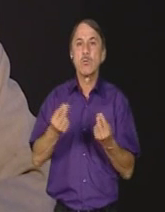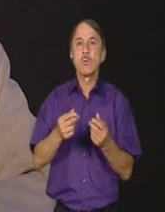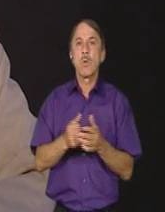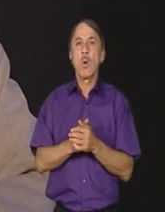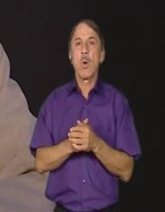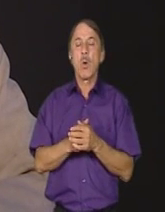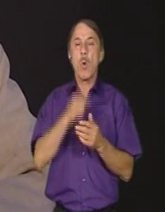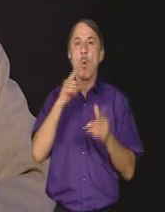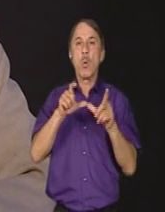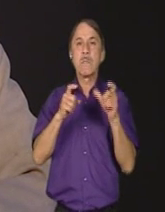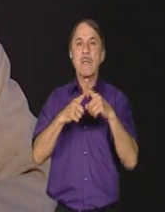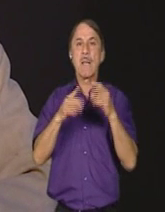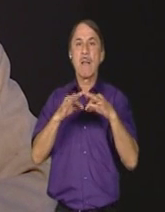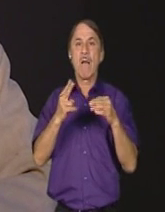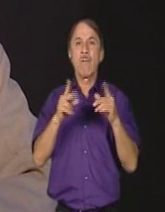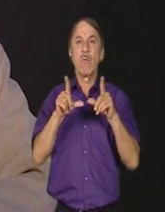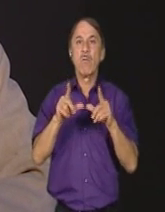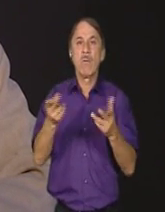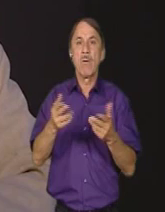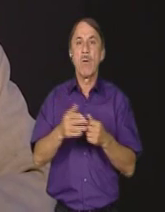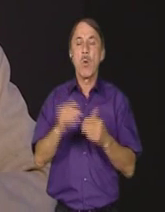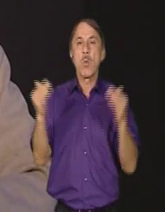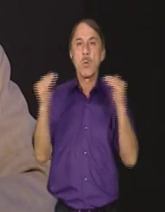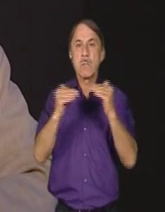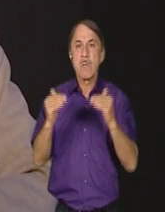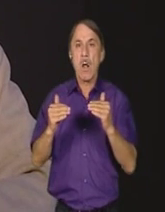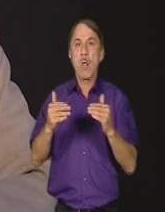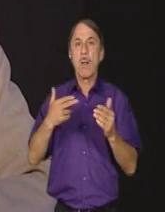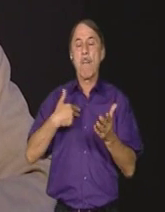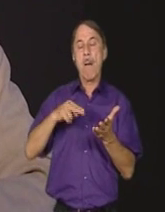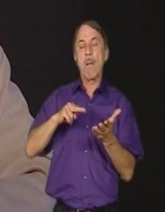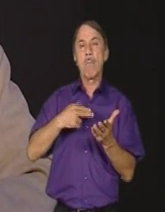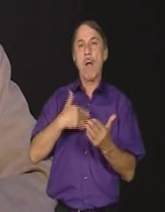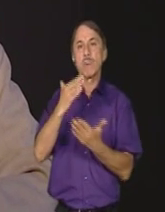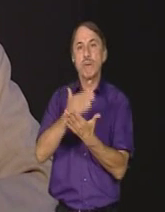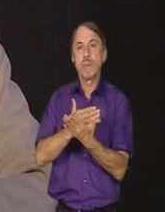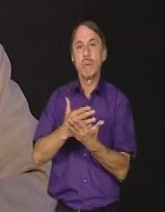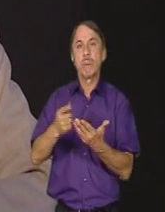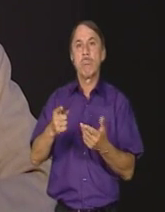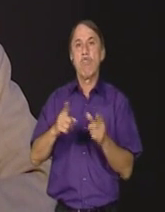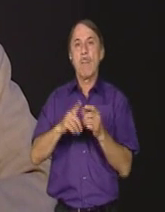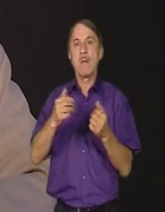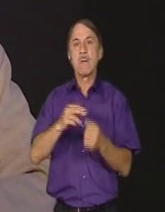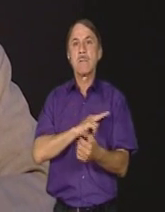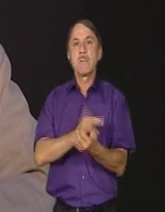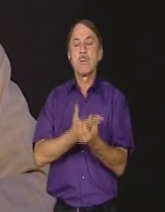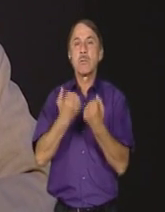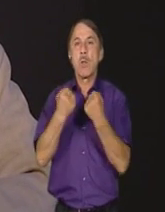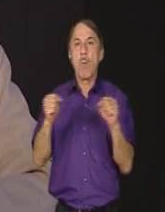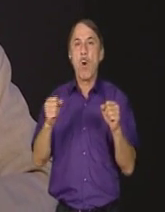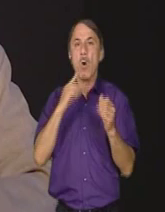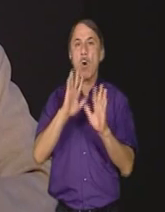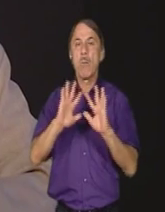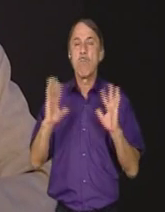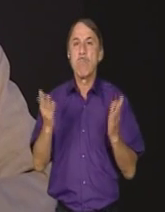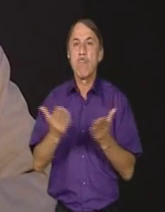kome po ustavu, u skladu sa našim političkim sistemom, mora da se vodi, vrše